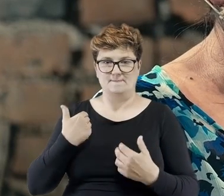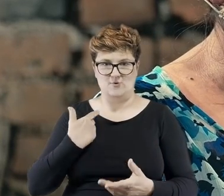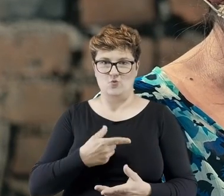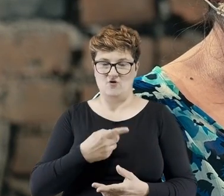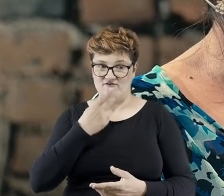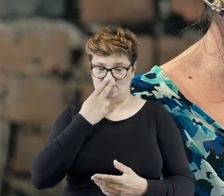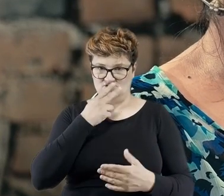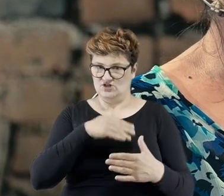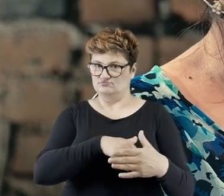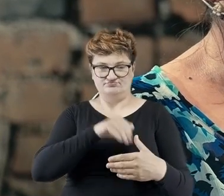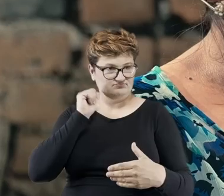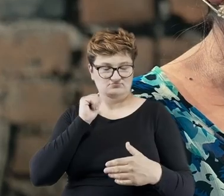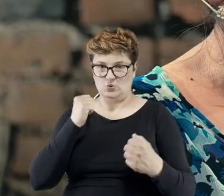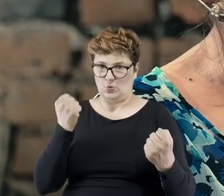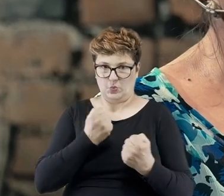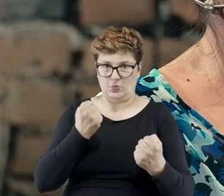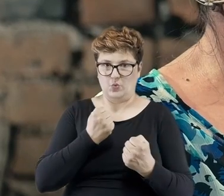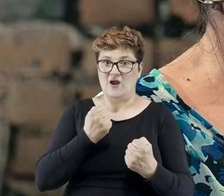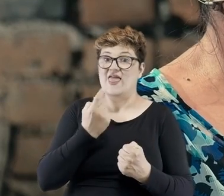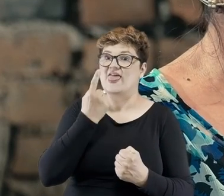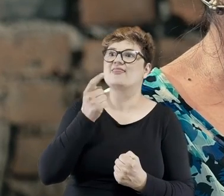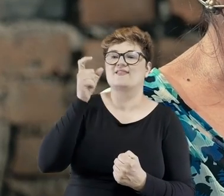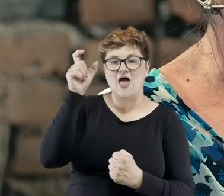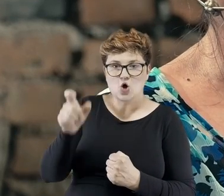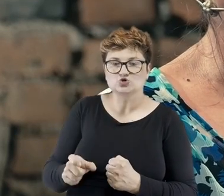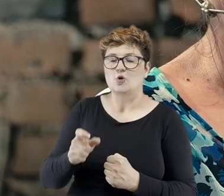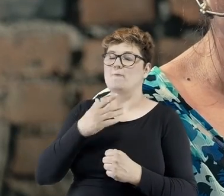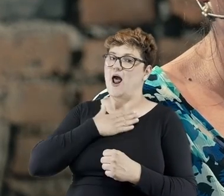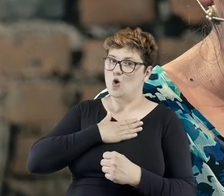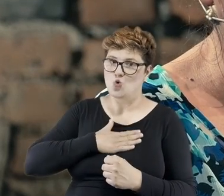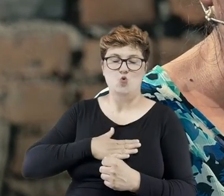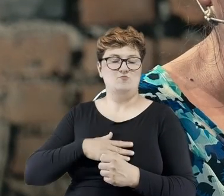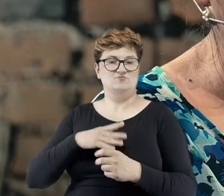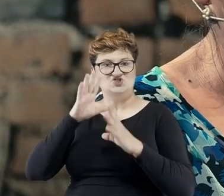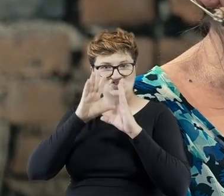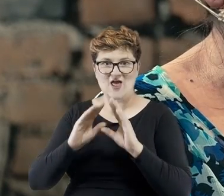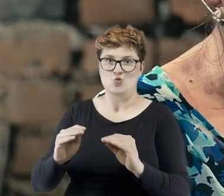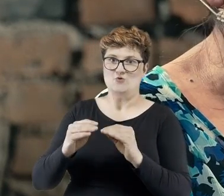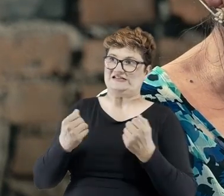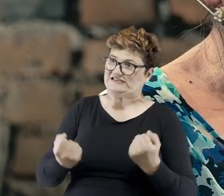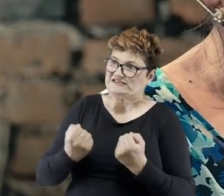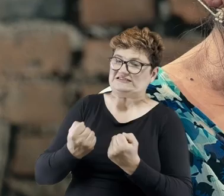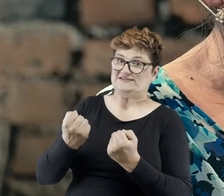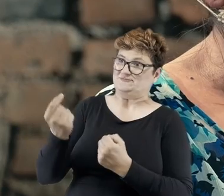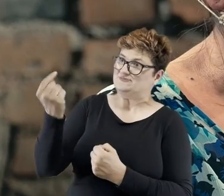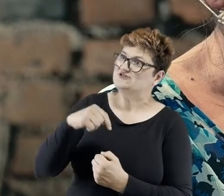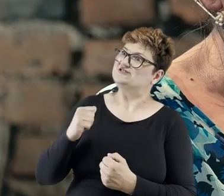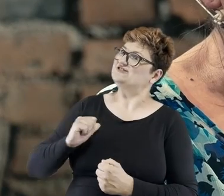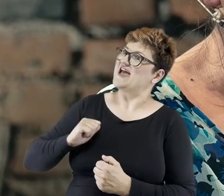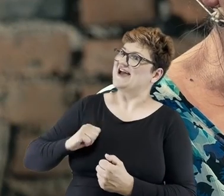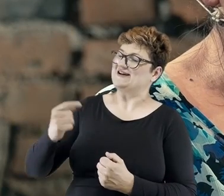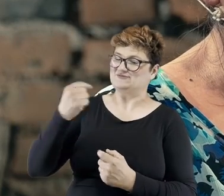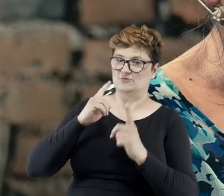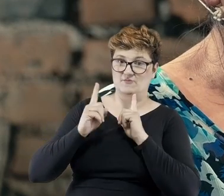faktycznie niezwykle wyobcowana osoba i jedyną osobą, którą ona lubi, szanuje, ceni, o którą zabiega nawet, której wypatruje, że przyjdzie